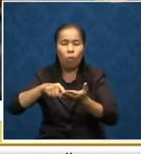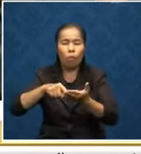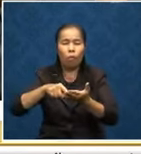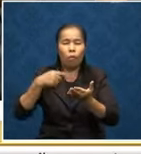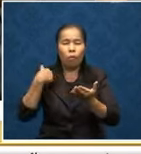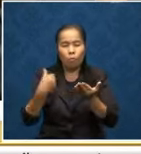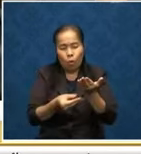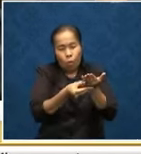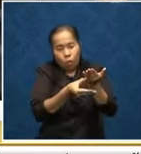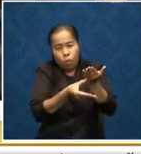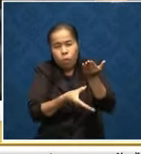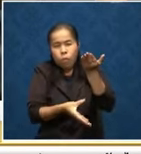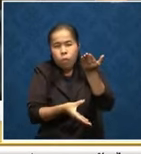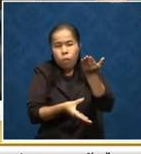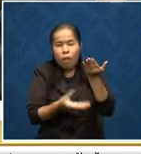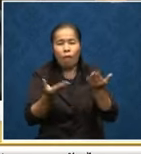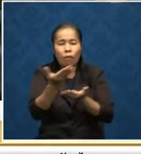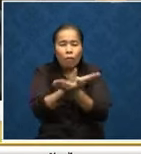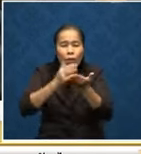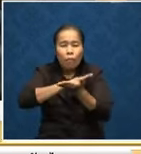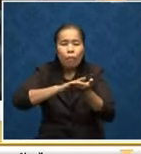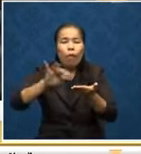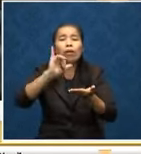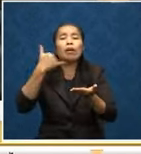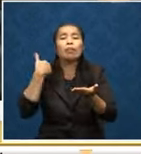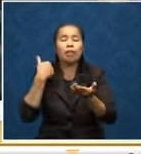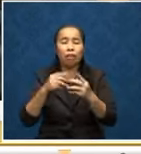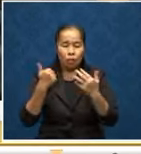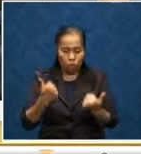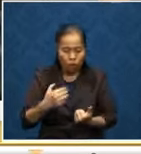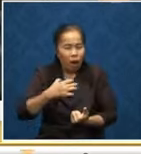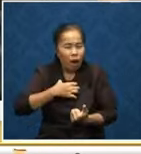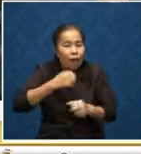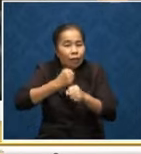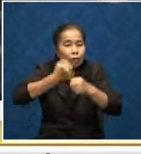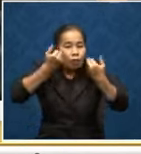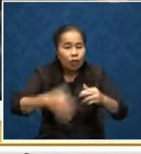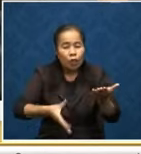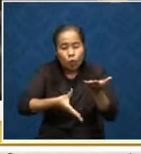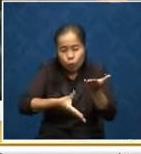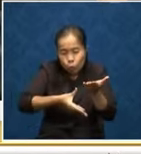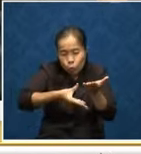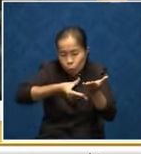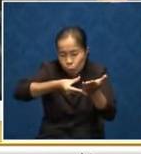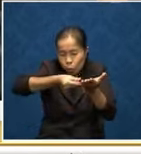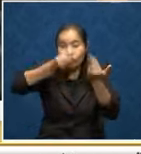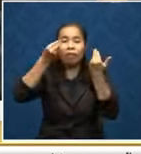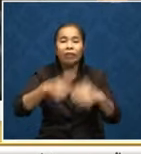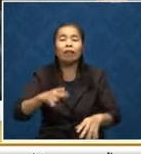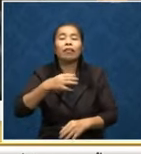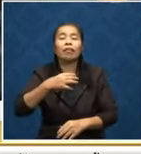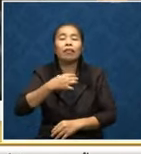ประชุมนี้นะครับแล้วก็สภาชุดนี้เราจะได้ทำหน้าที่กันอย่างเต็มที่ครับทั้งนี้ผมจะขออนุญาต